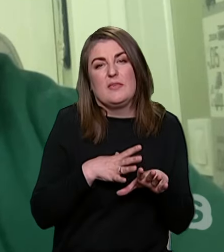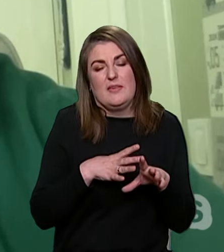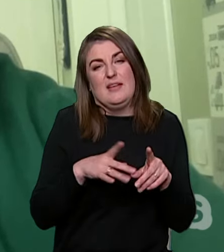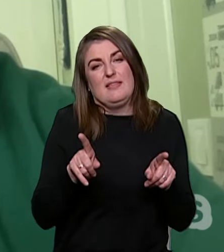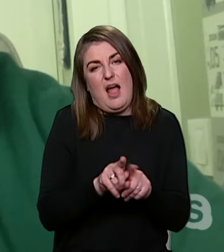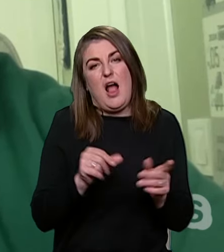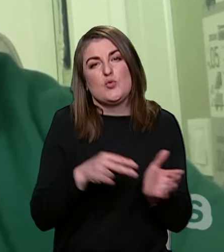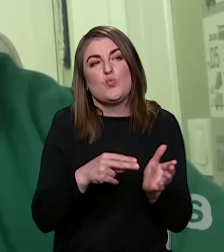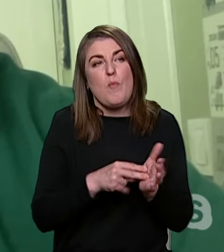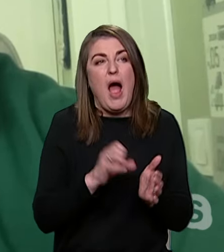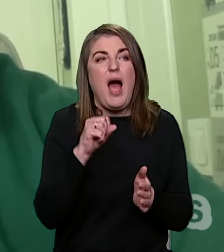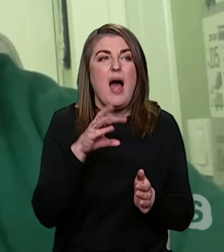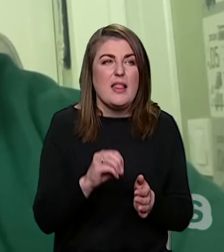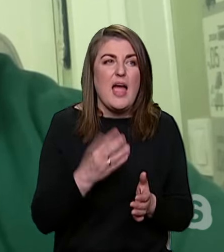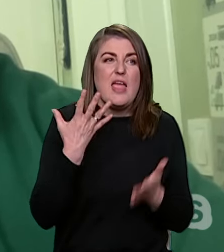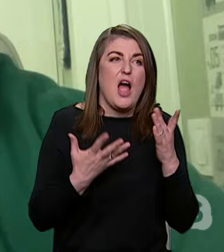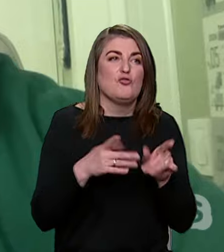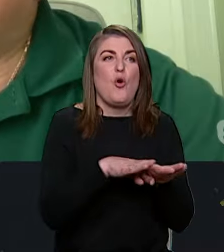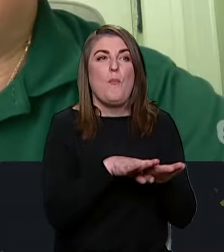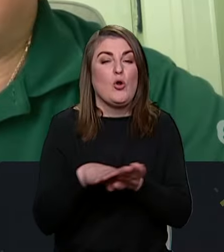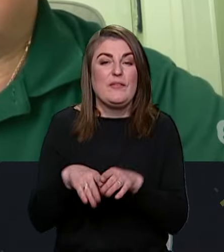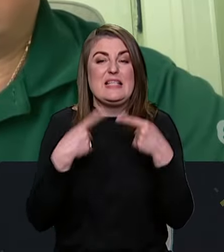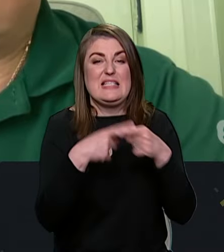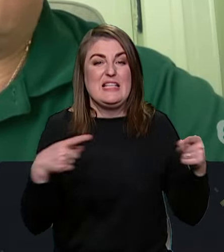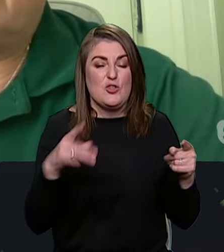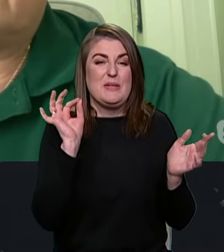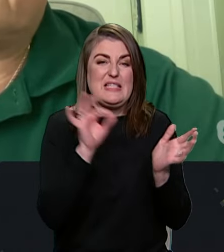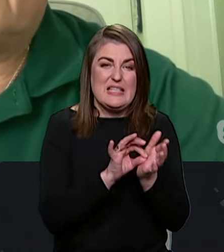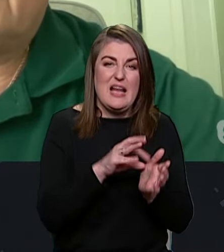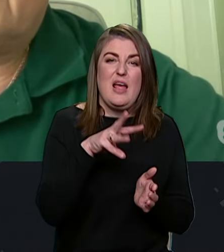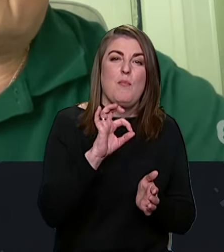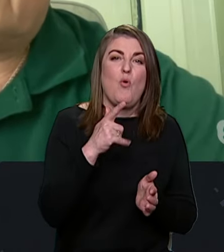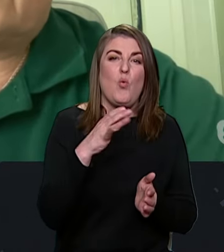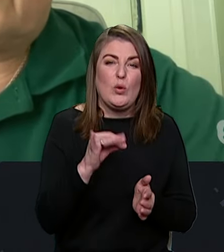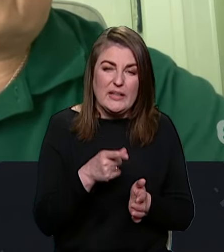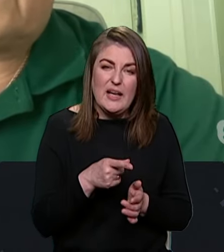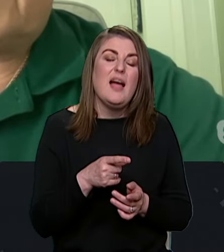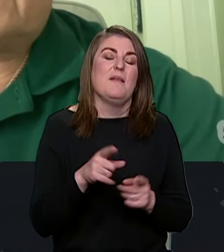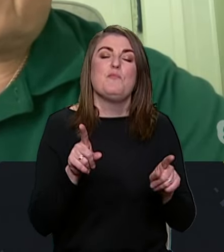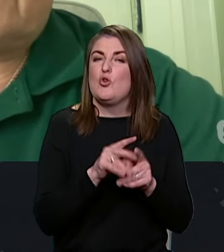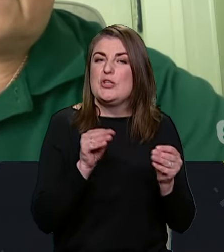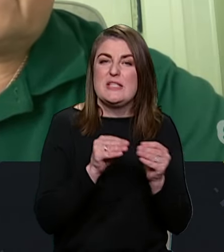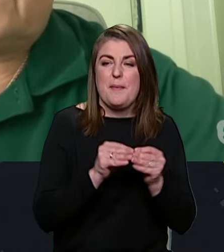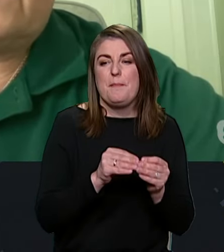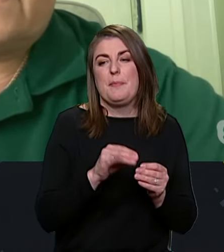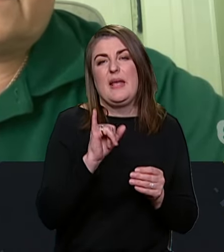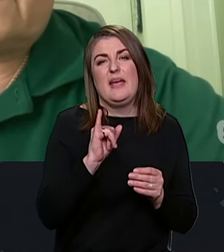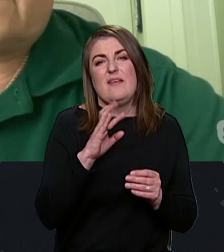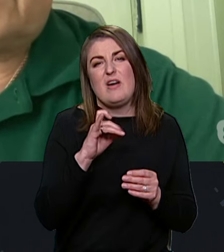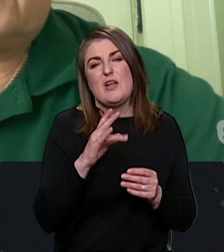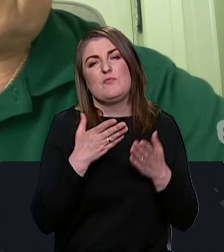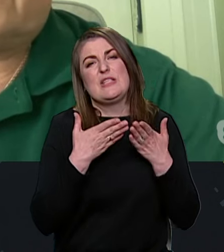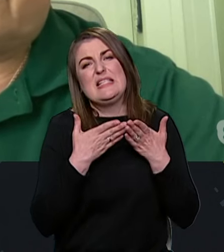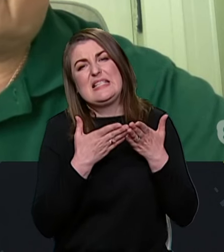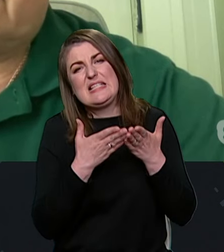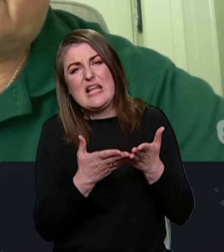суми. Але, якщо порівнювати з іншими цілями «Магури», то же саме там «Івановець», чи десантні